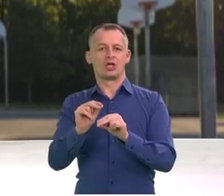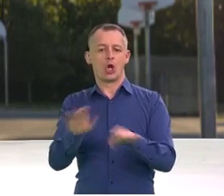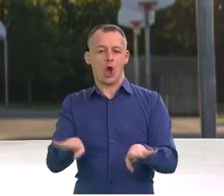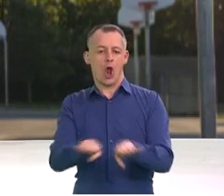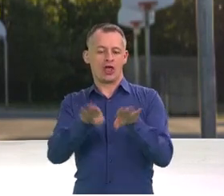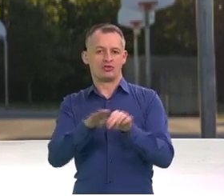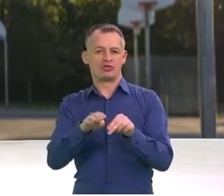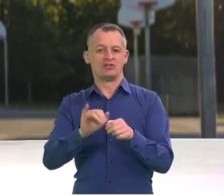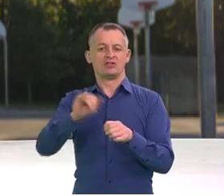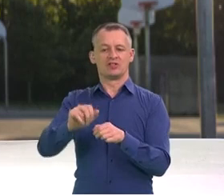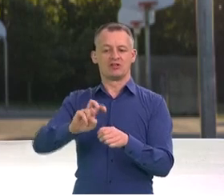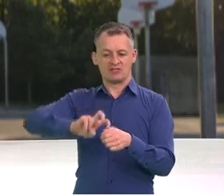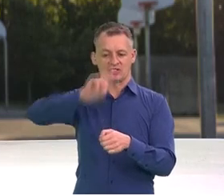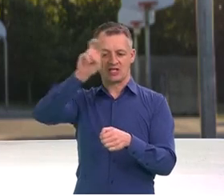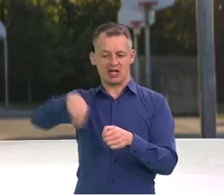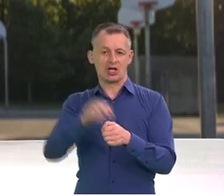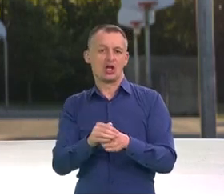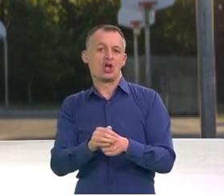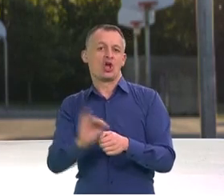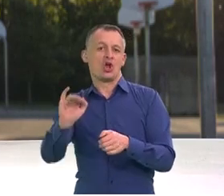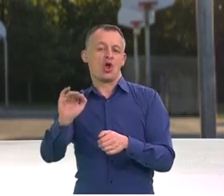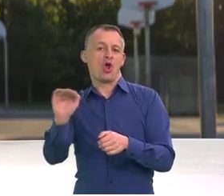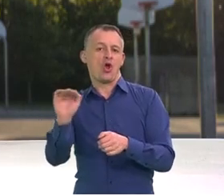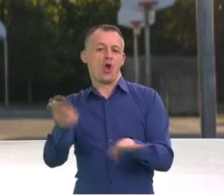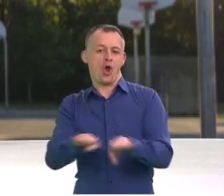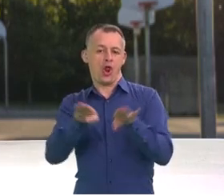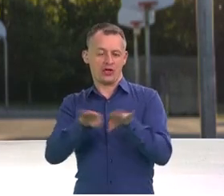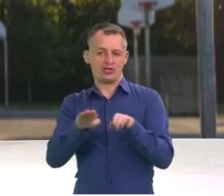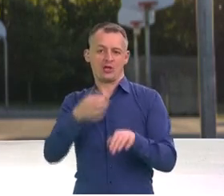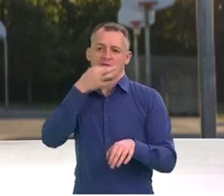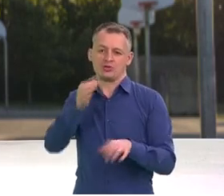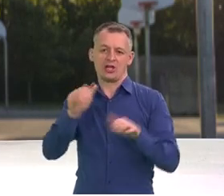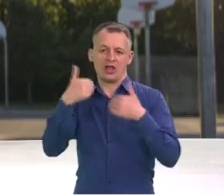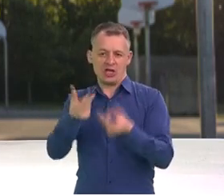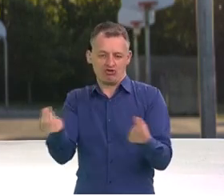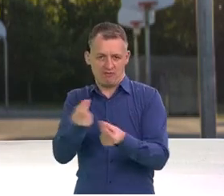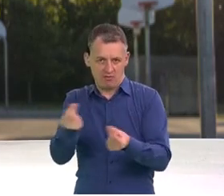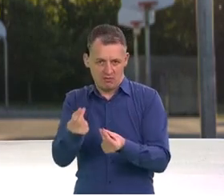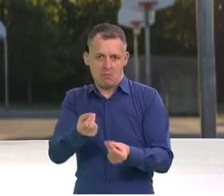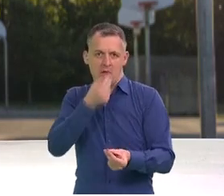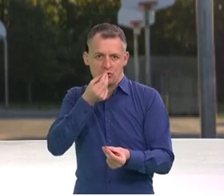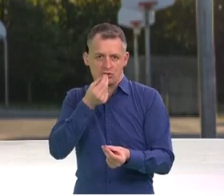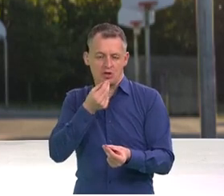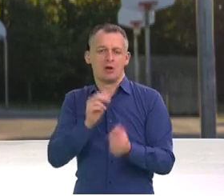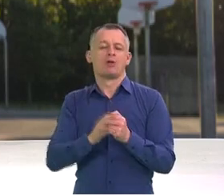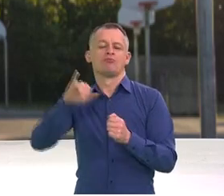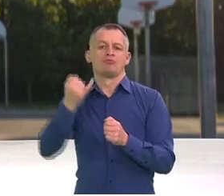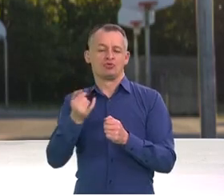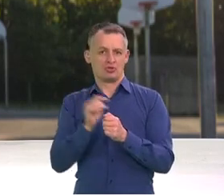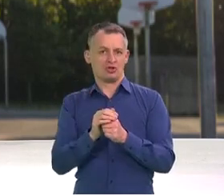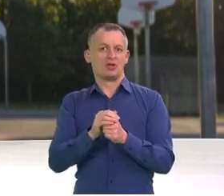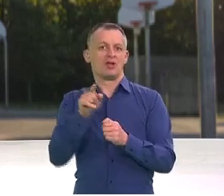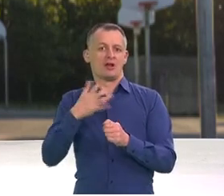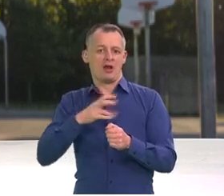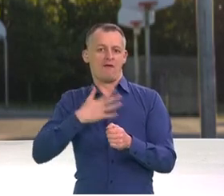școlii. Colegii au promis o pungă de pufuleți și au filmat întreaga scenă. Imaginile au ajuns în mediul online, acolo le-au văzut și cei de la inspectoratul